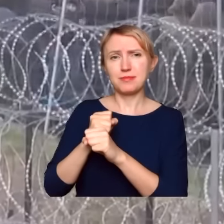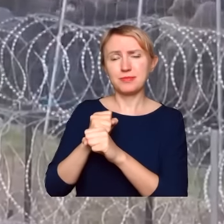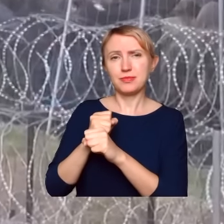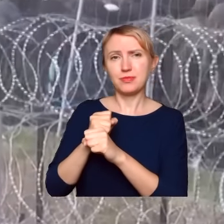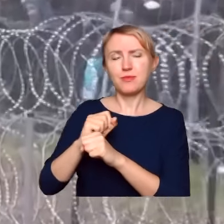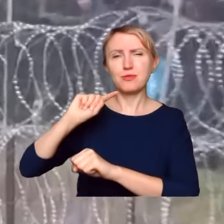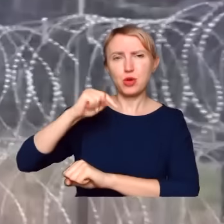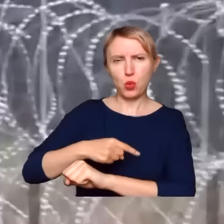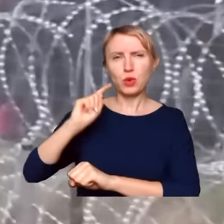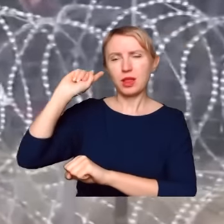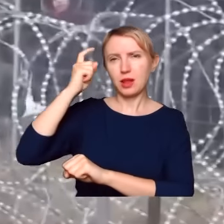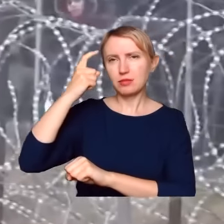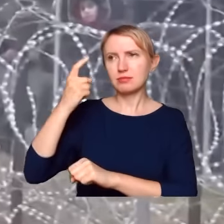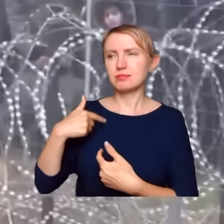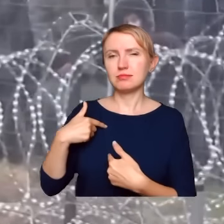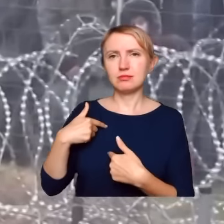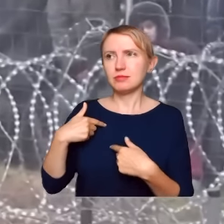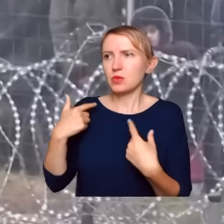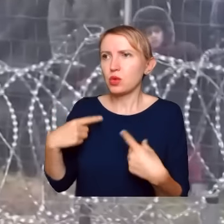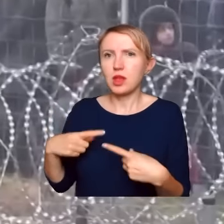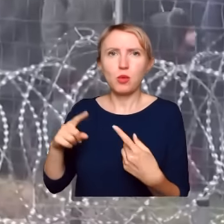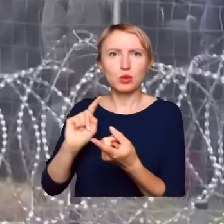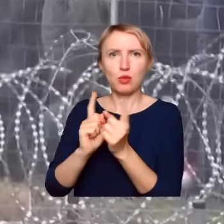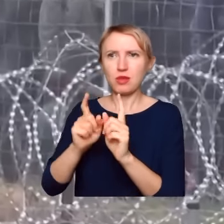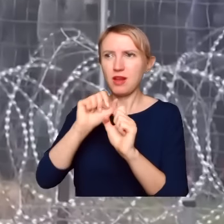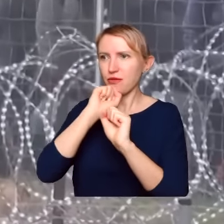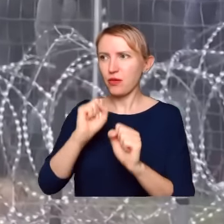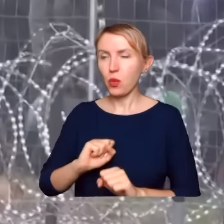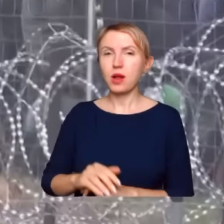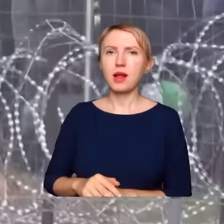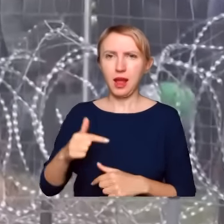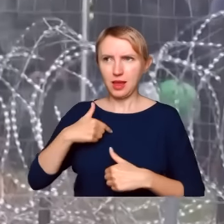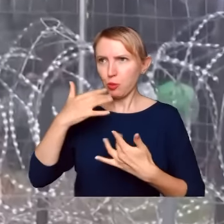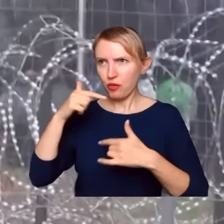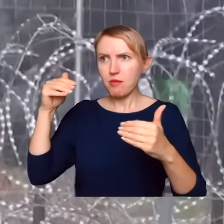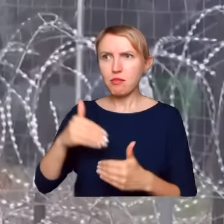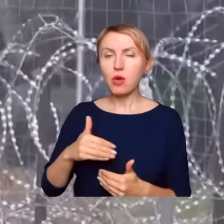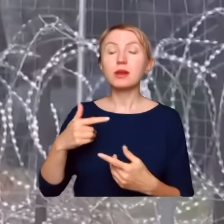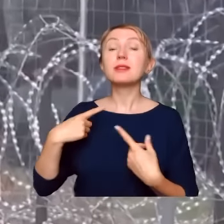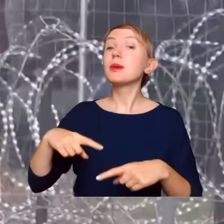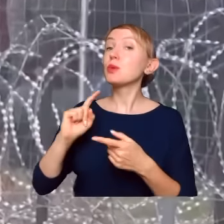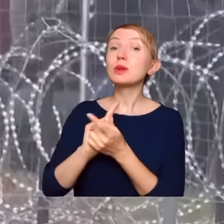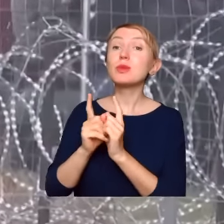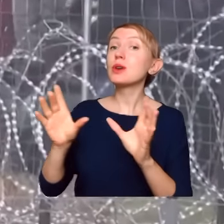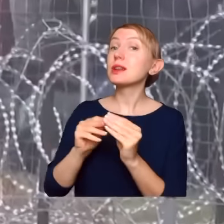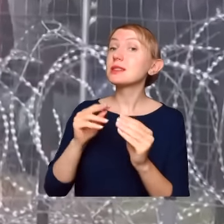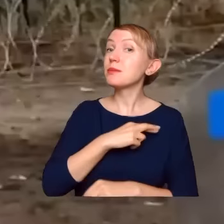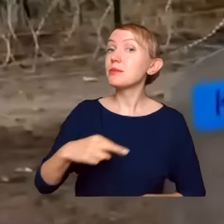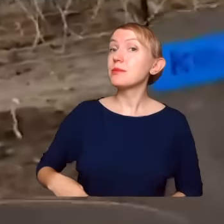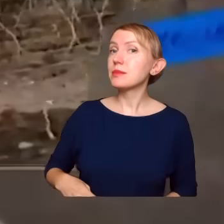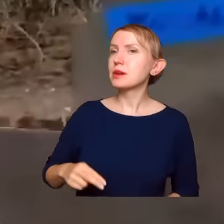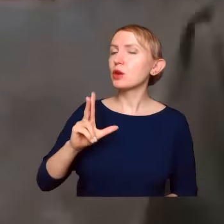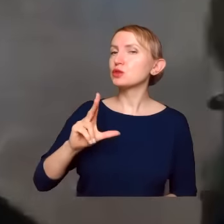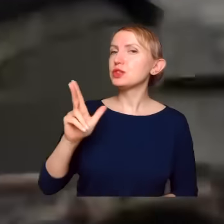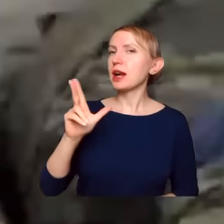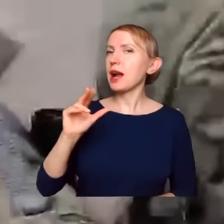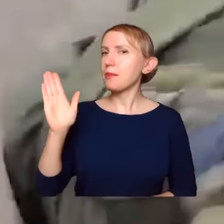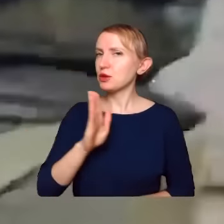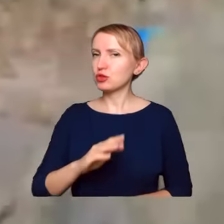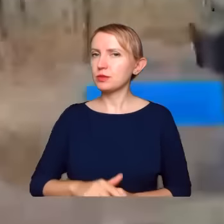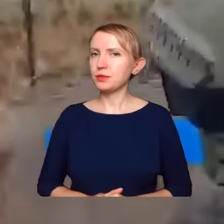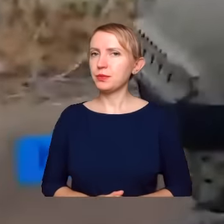prokuratora generalnego, nie doszło do takiego spotkania. Więcej, nie doszło do spotkania z panem premierem Kosiniakiem-Kamyszem.